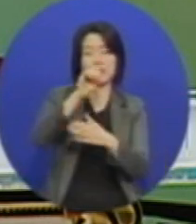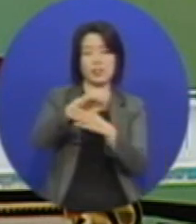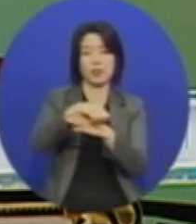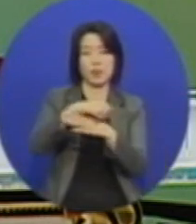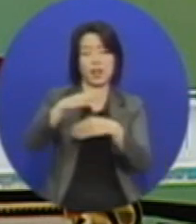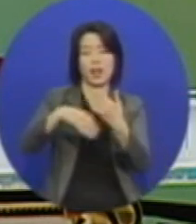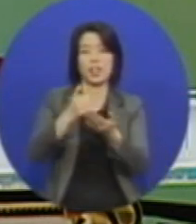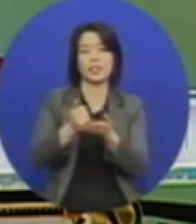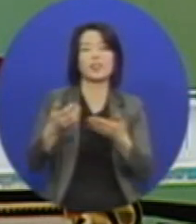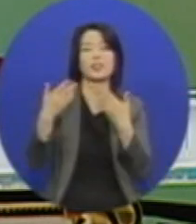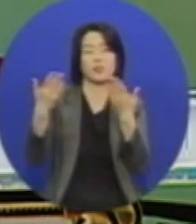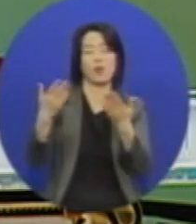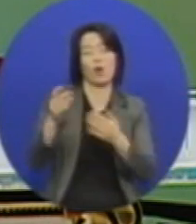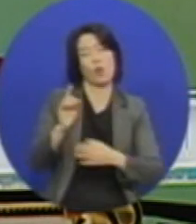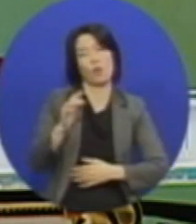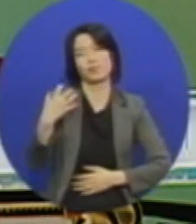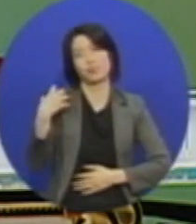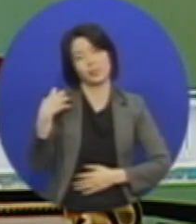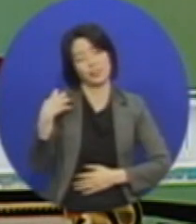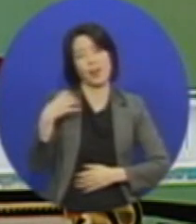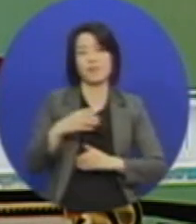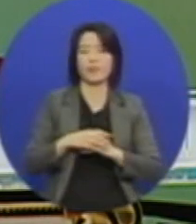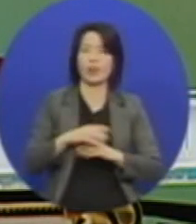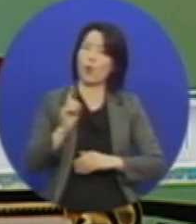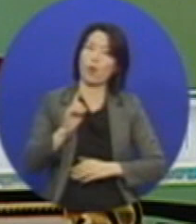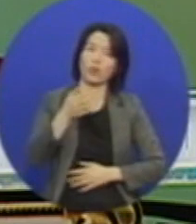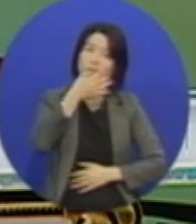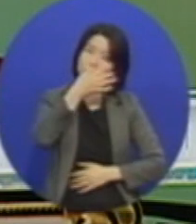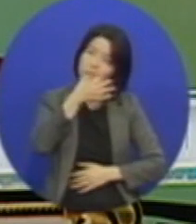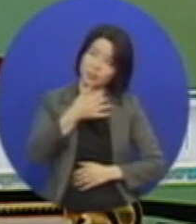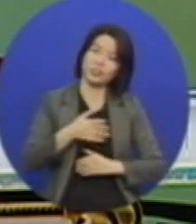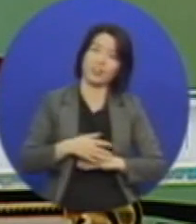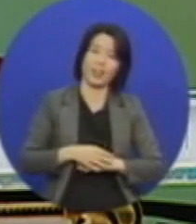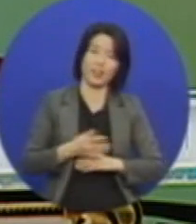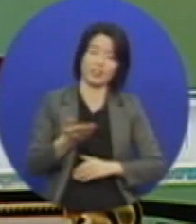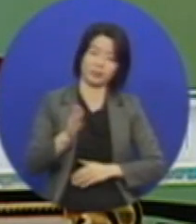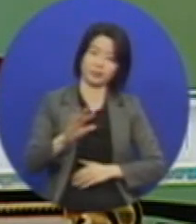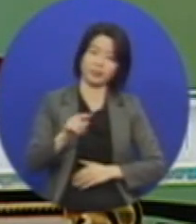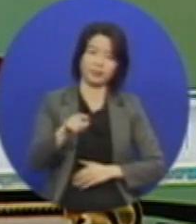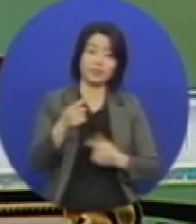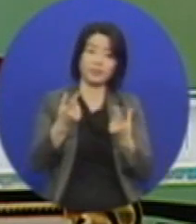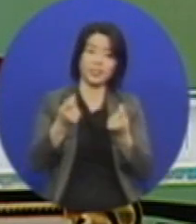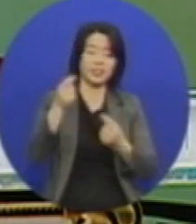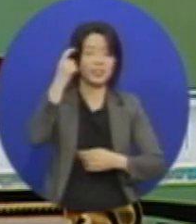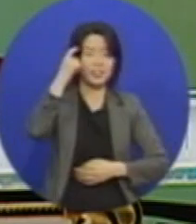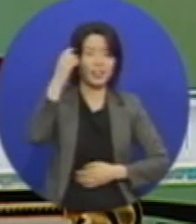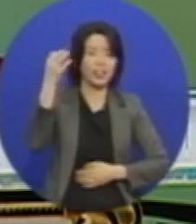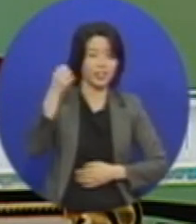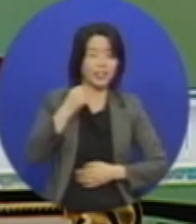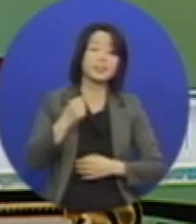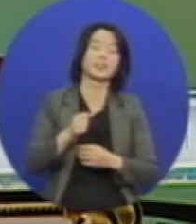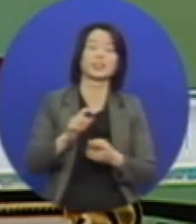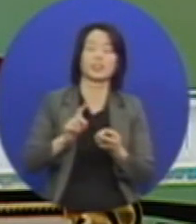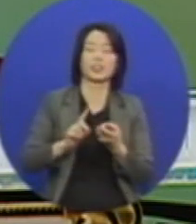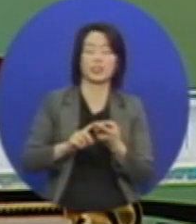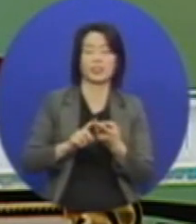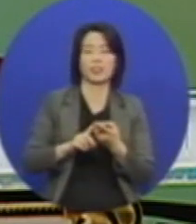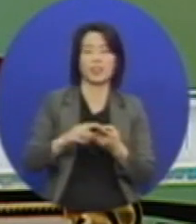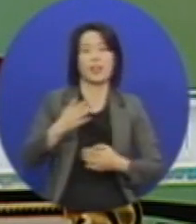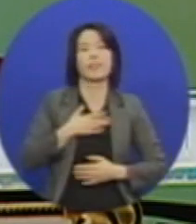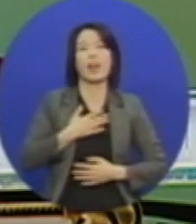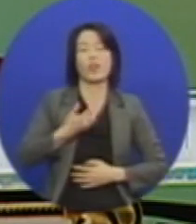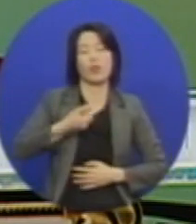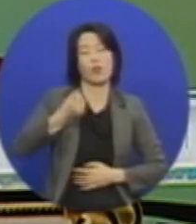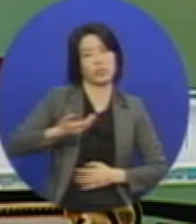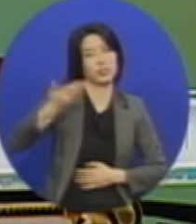9 부담 되네 아 힘든데 그런 생각을 하는 것은 내 것을 드린다 고 생각하는